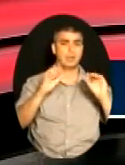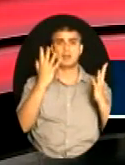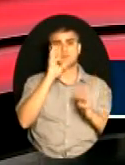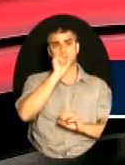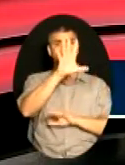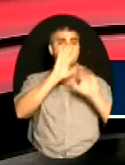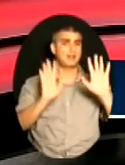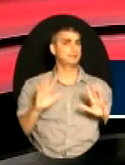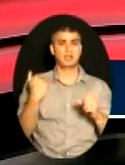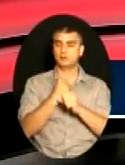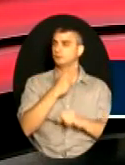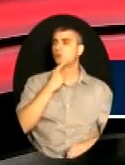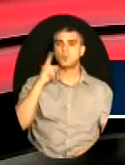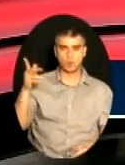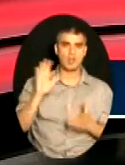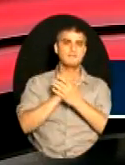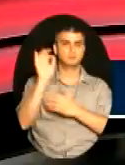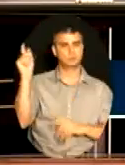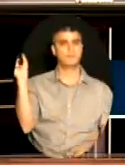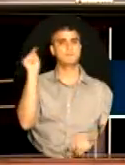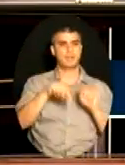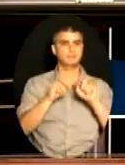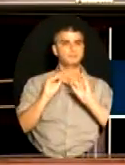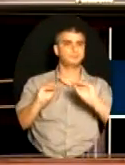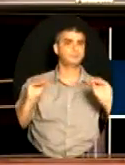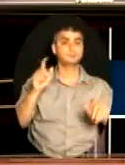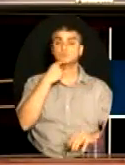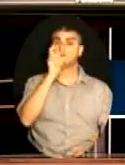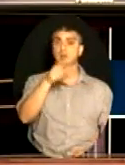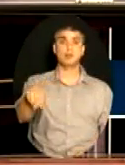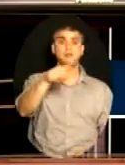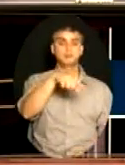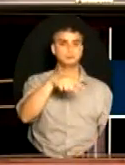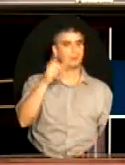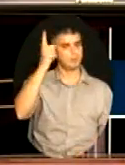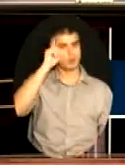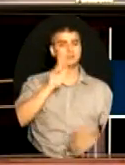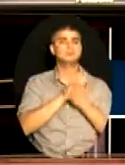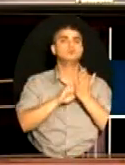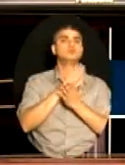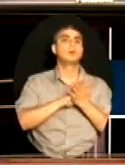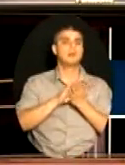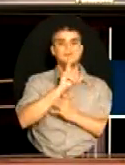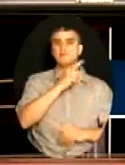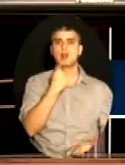כן, כן, זה לא הוא וחבריו, הם באים ומתדרכים ואומרים רבותיי, הם לא יודעים כלום